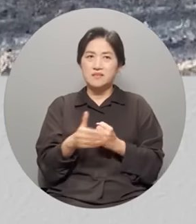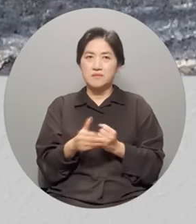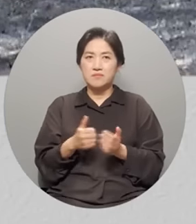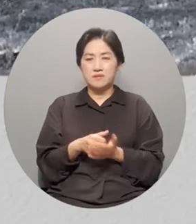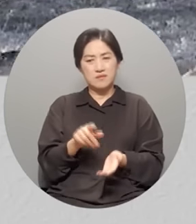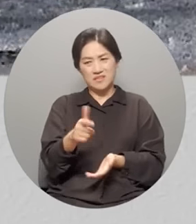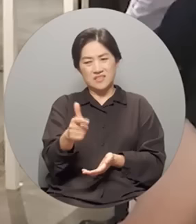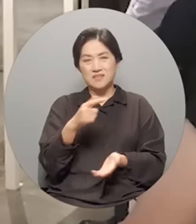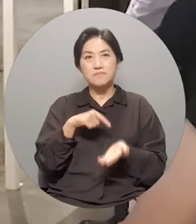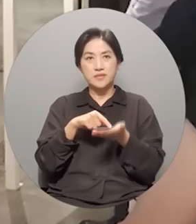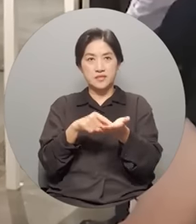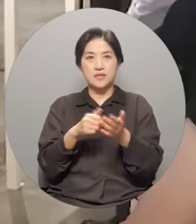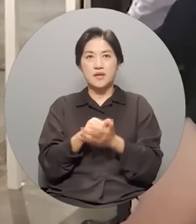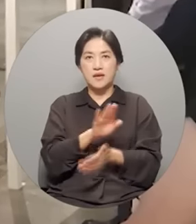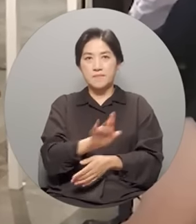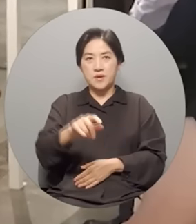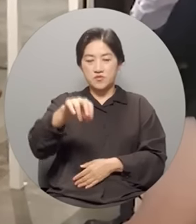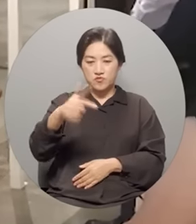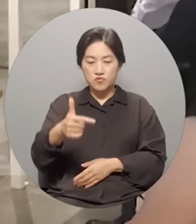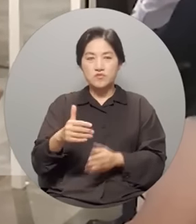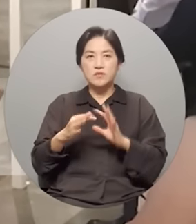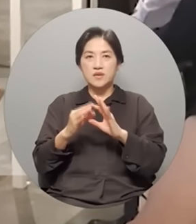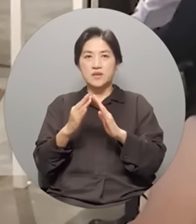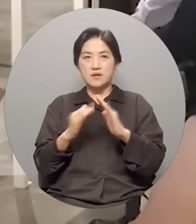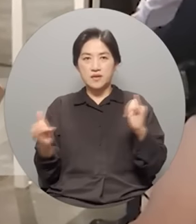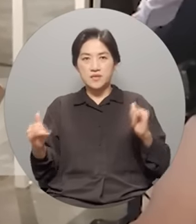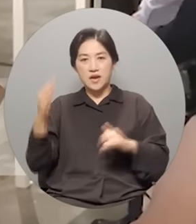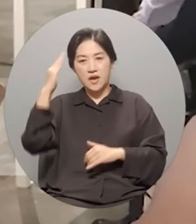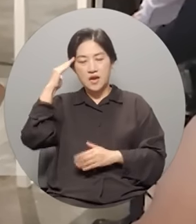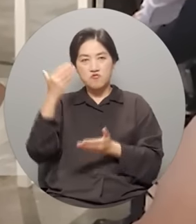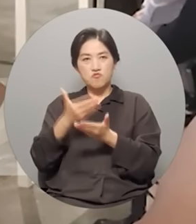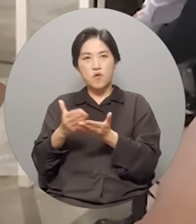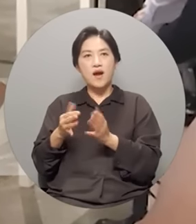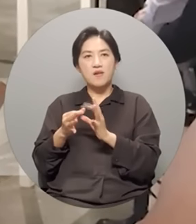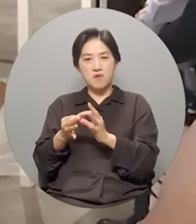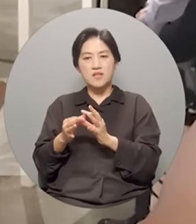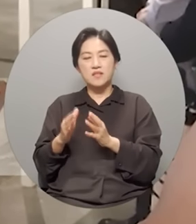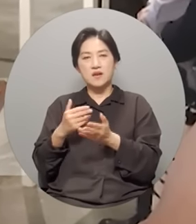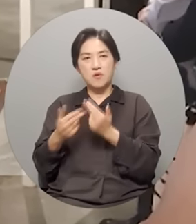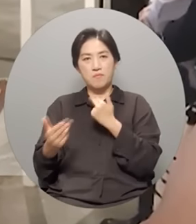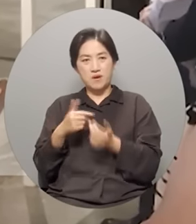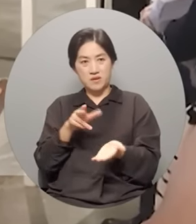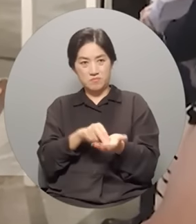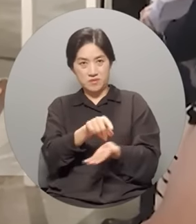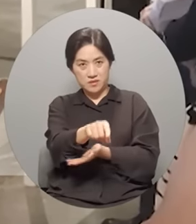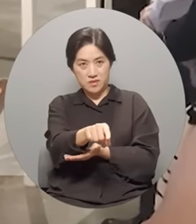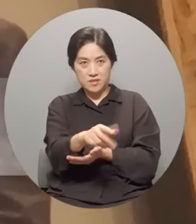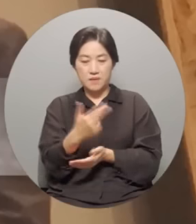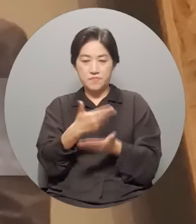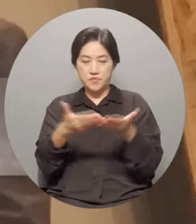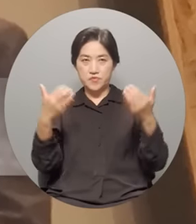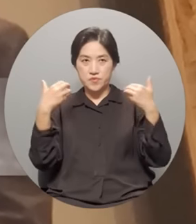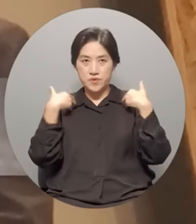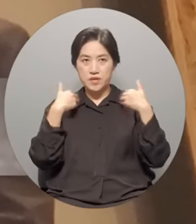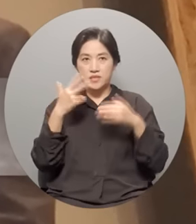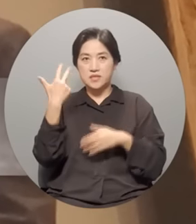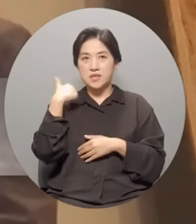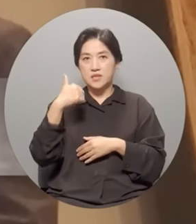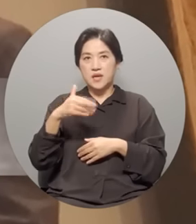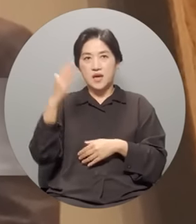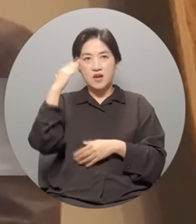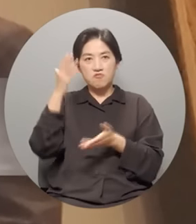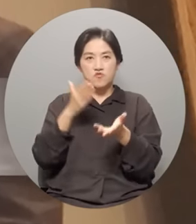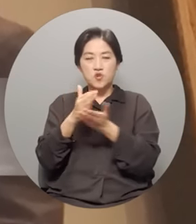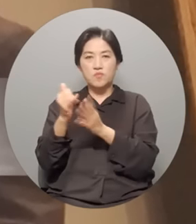있어서 박수근 작가의 유족과 한국 화 협회가 문제를 제기하자 미술관 측은 지난주 미국으로 한국 전문가